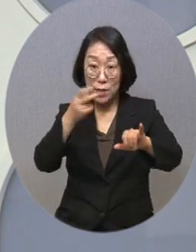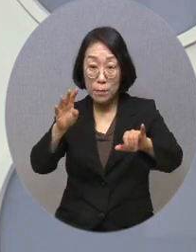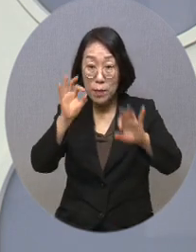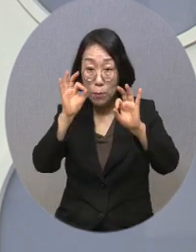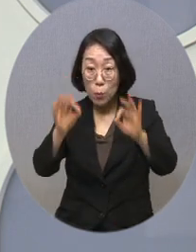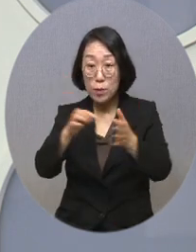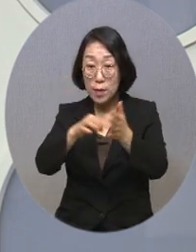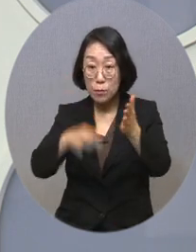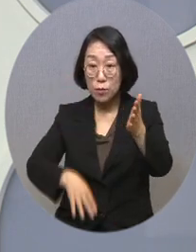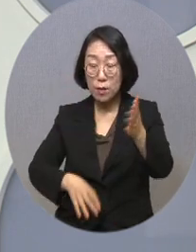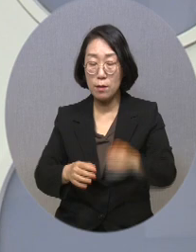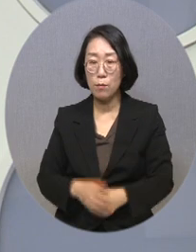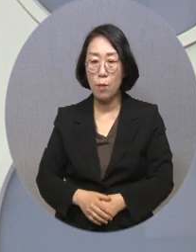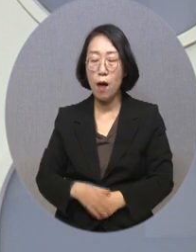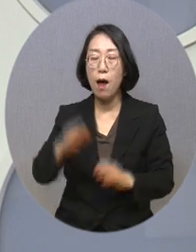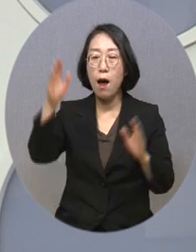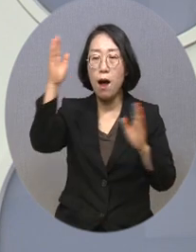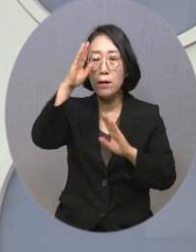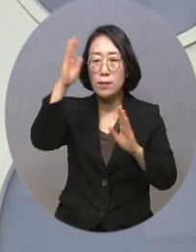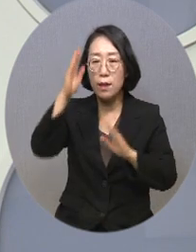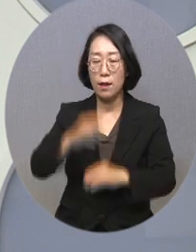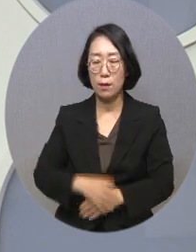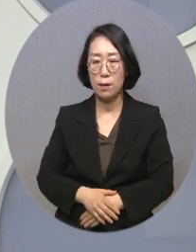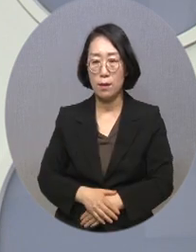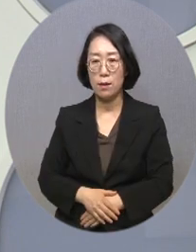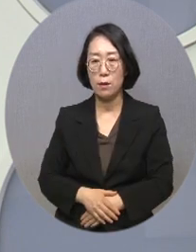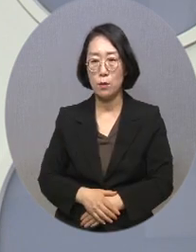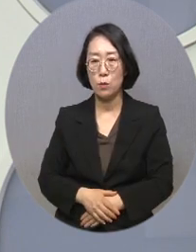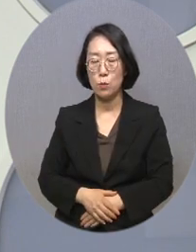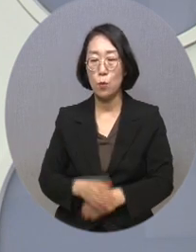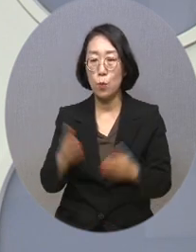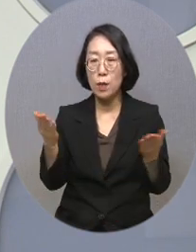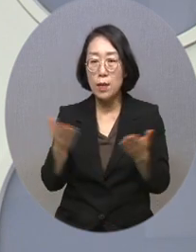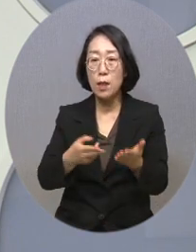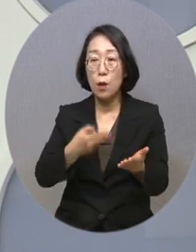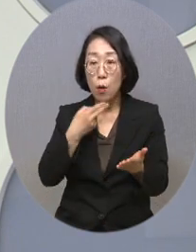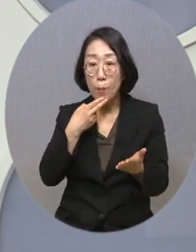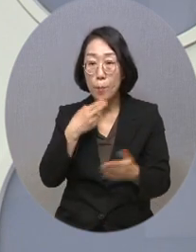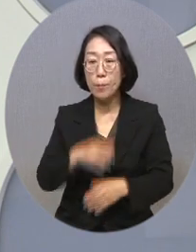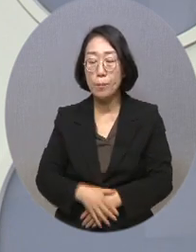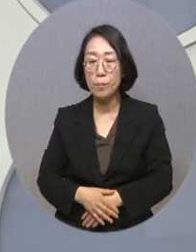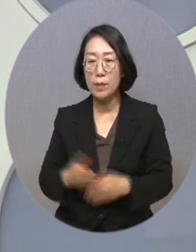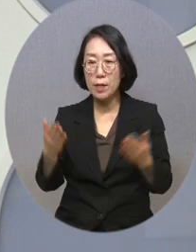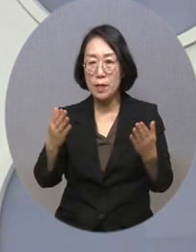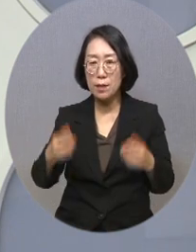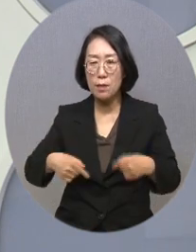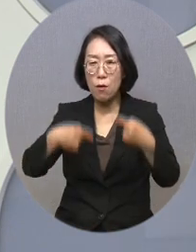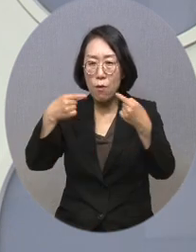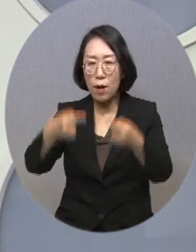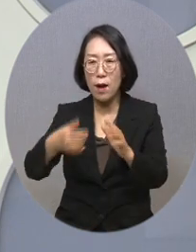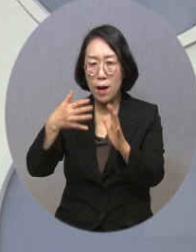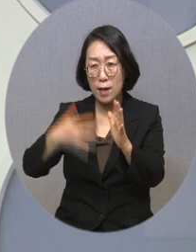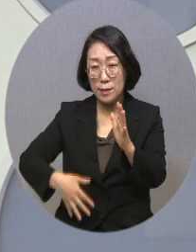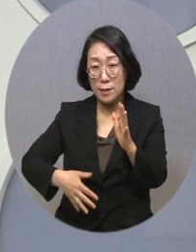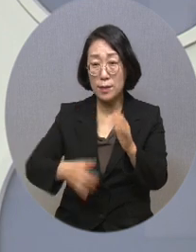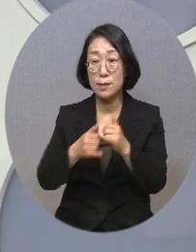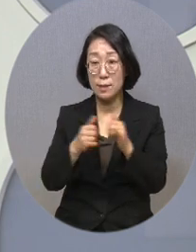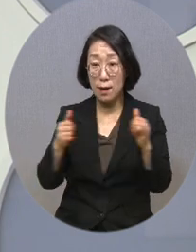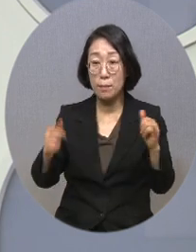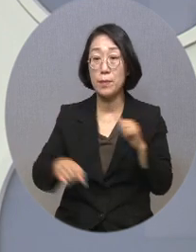어린 학생들 또 이 이제 직업을 갖지 않은 취업하지 않은 그런